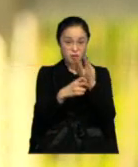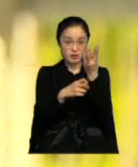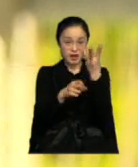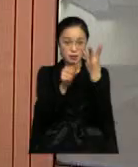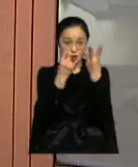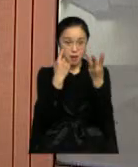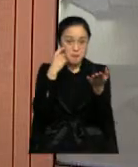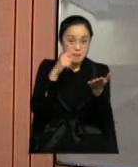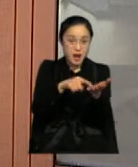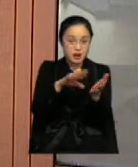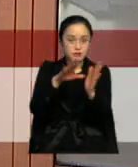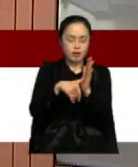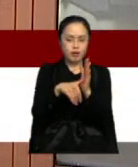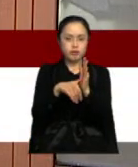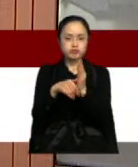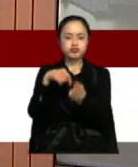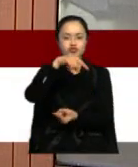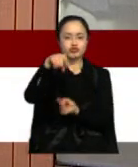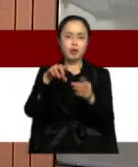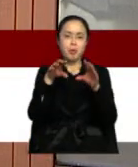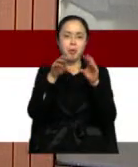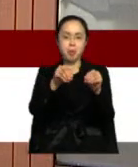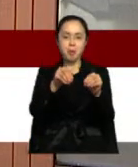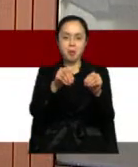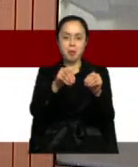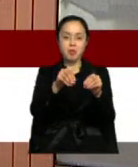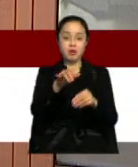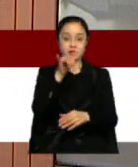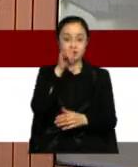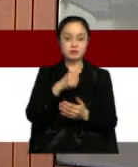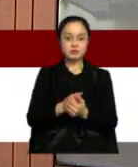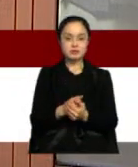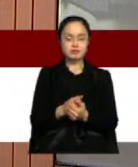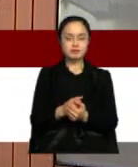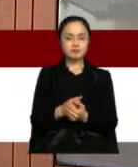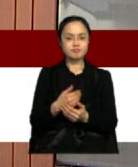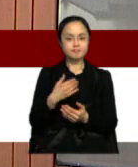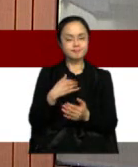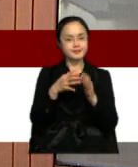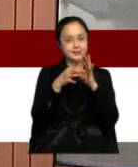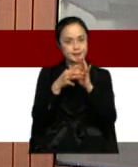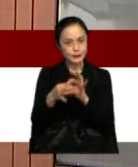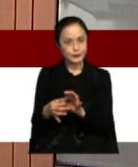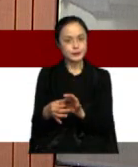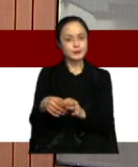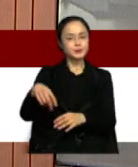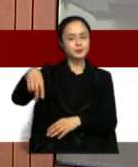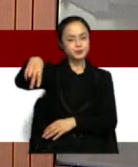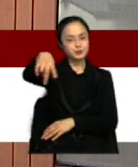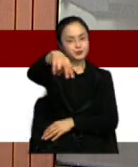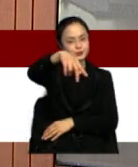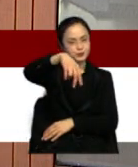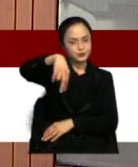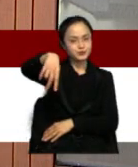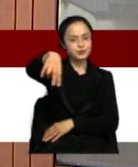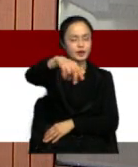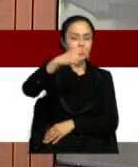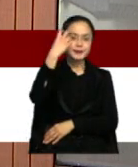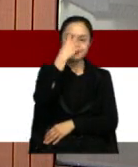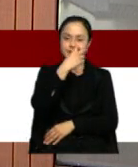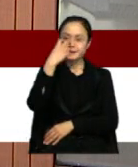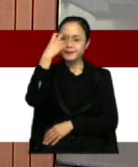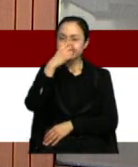금지됩니다. 상주하면서 단속을 하고 있습니다. 기존에 우리가 허가를 내줬을